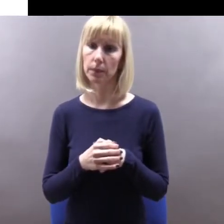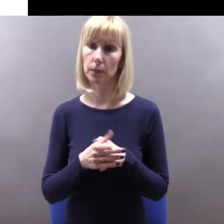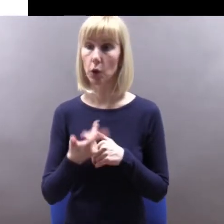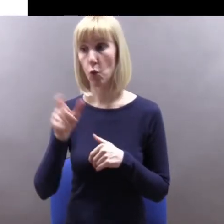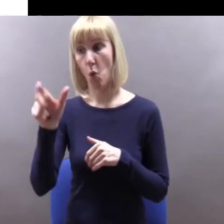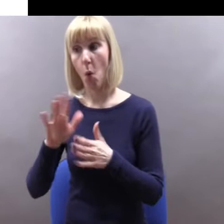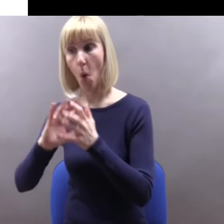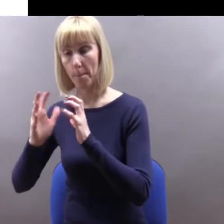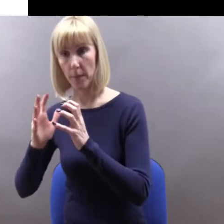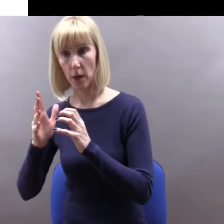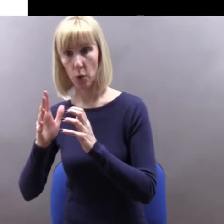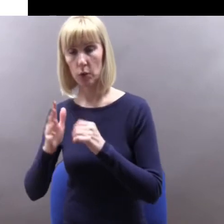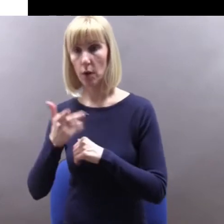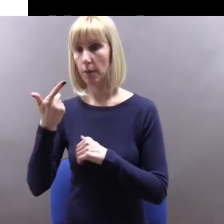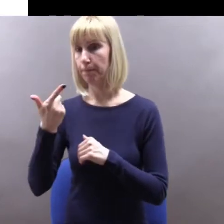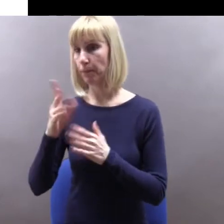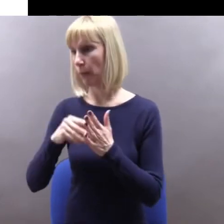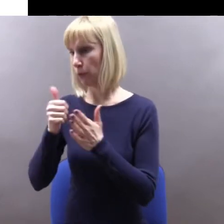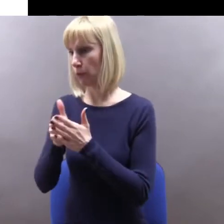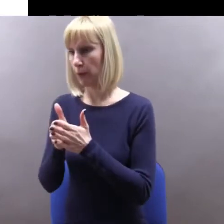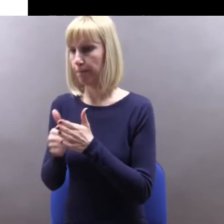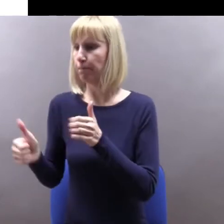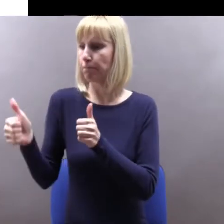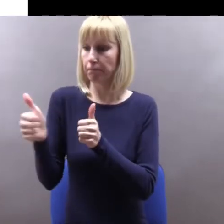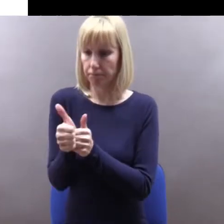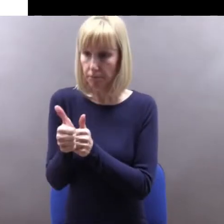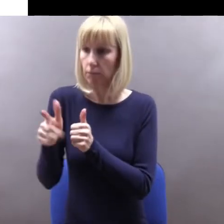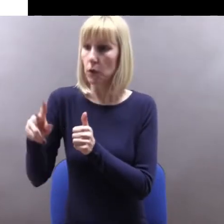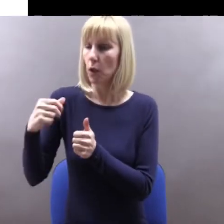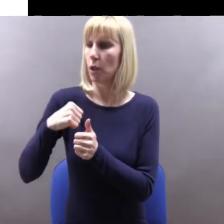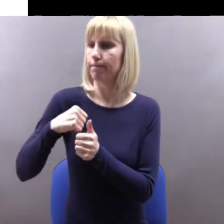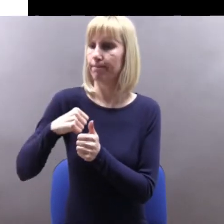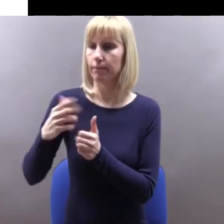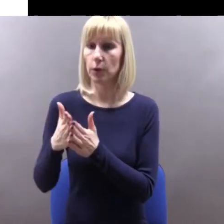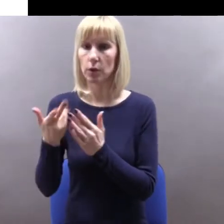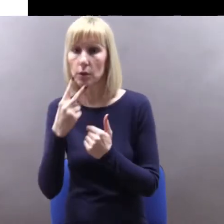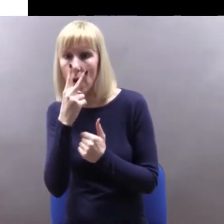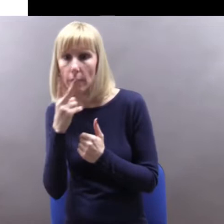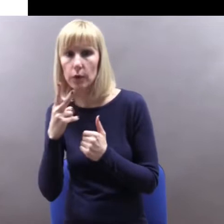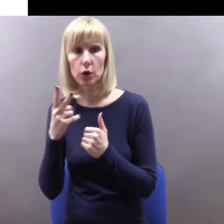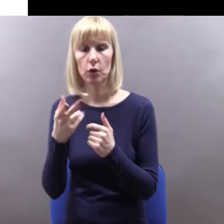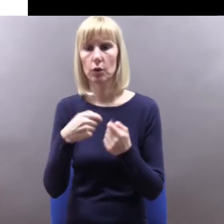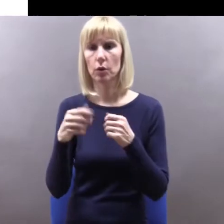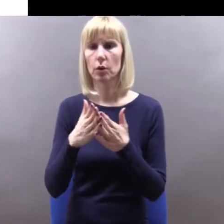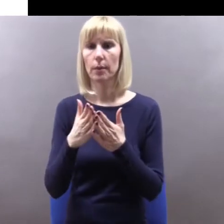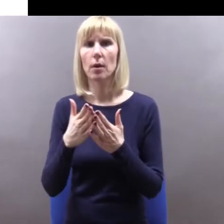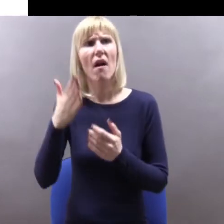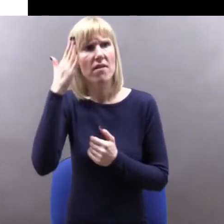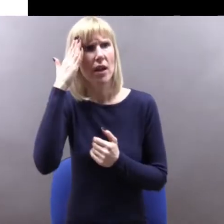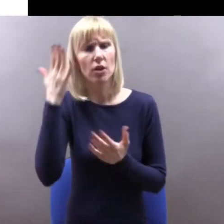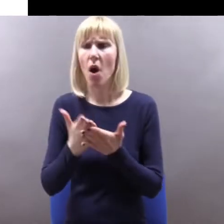umiała obsłużyć tą platformę. To jest bardzo ważne. Poproszę o następny